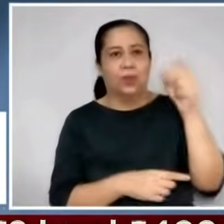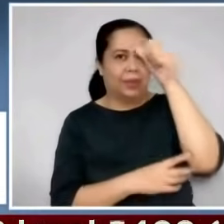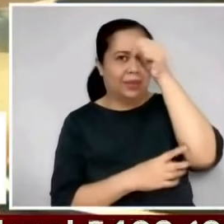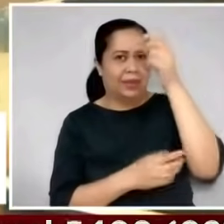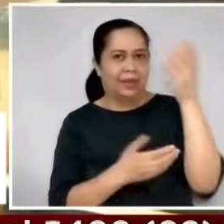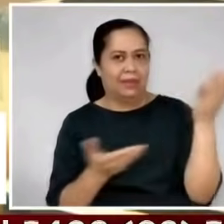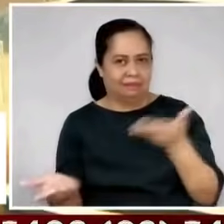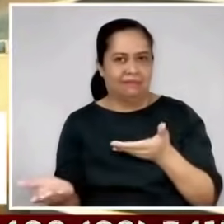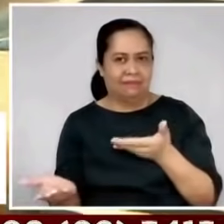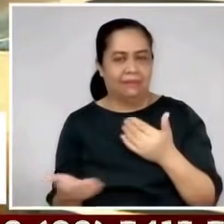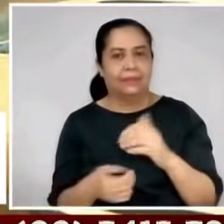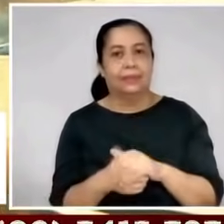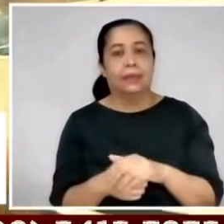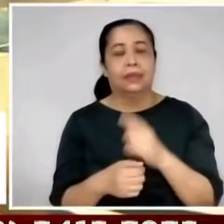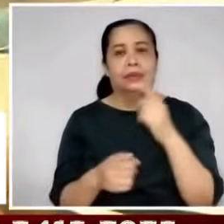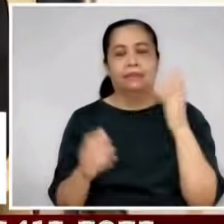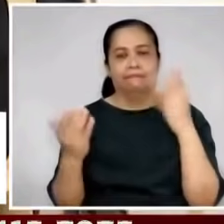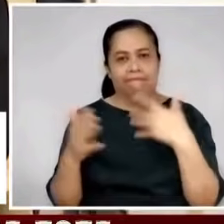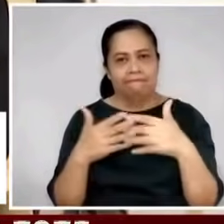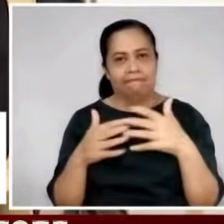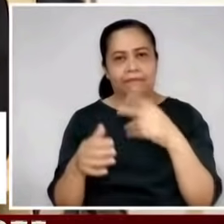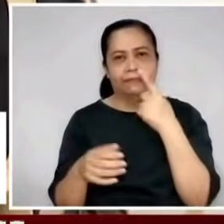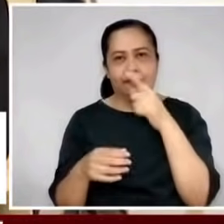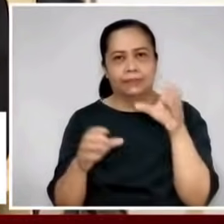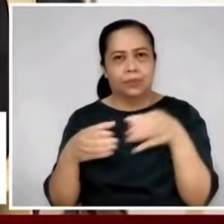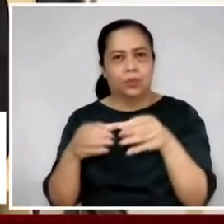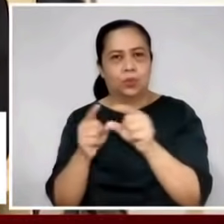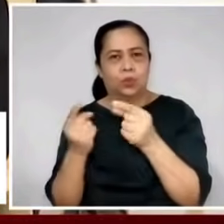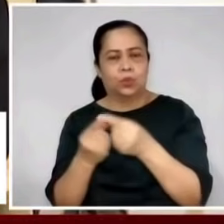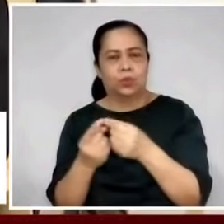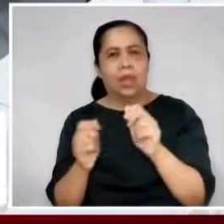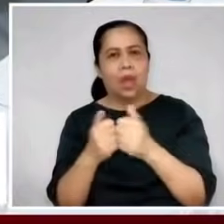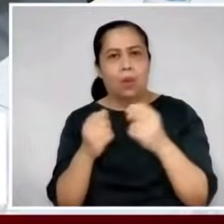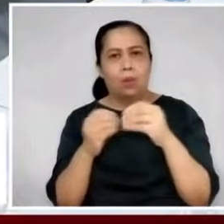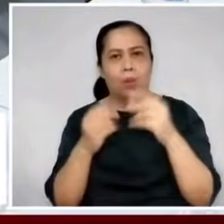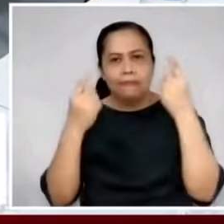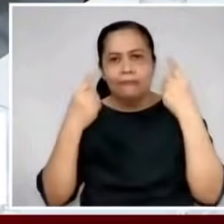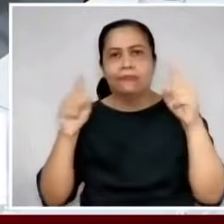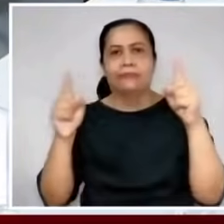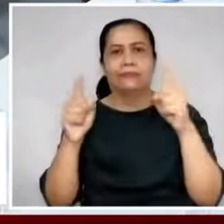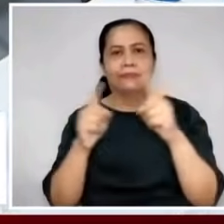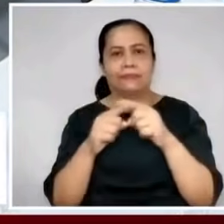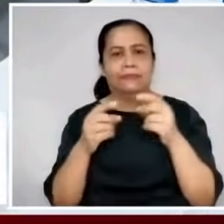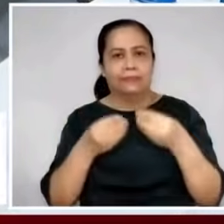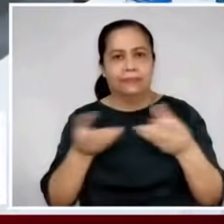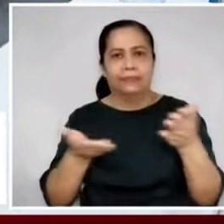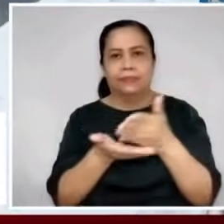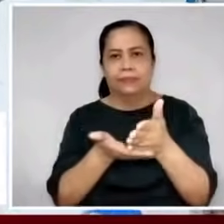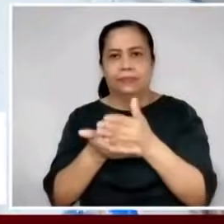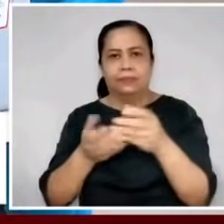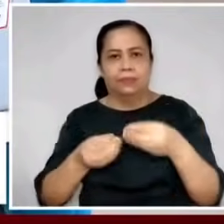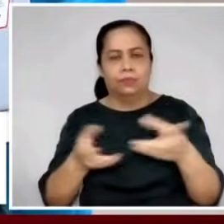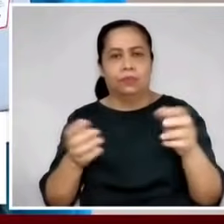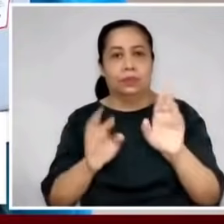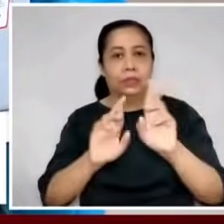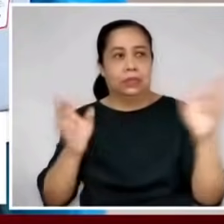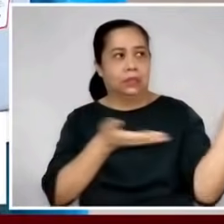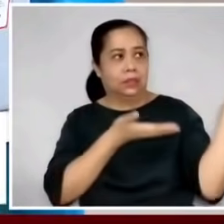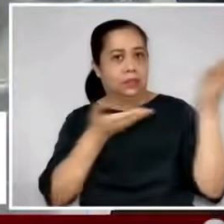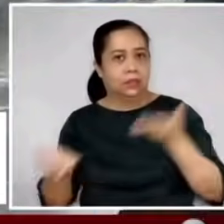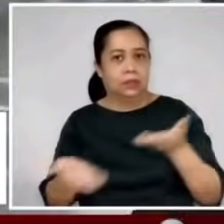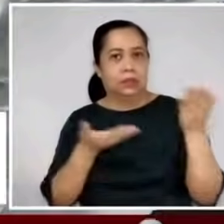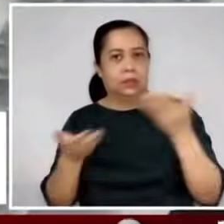nito, tinitignan na ng vaccine cluster kung paano mas epektibong maipapamahagi ang mga nakatakdang dumating na bakuna